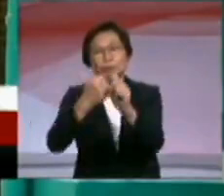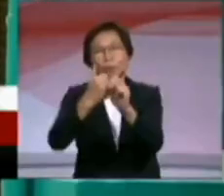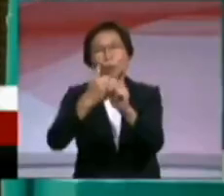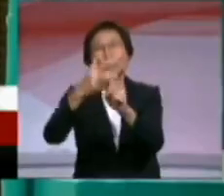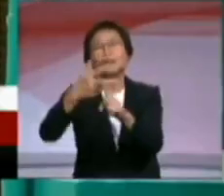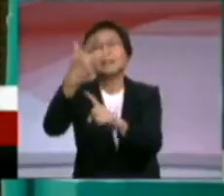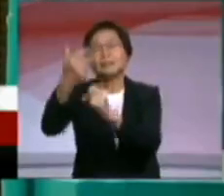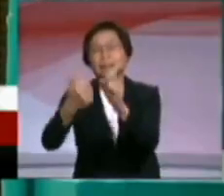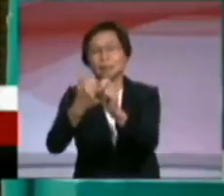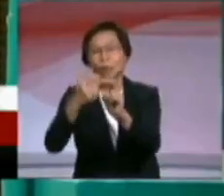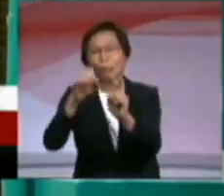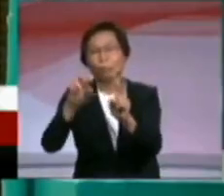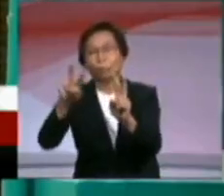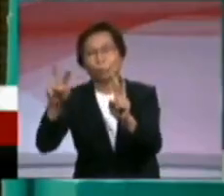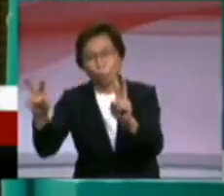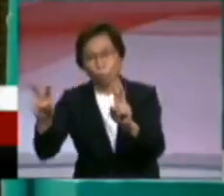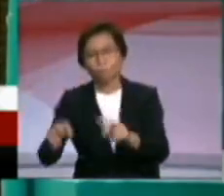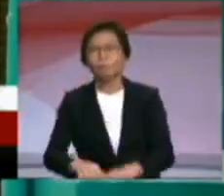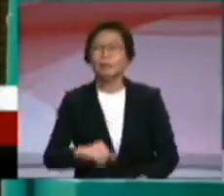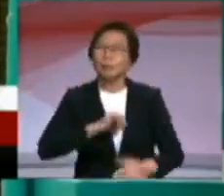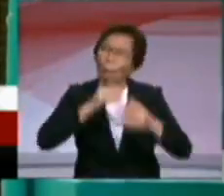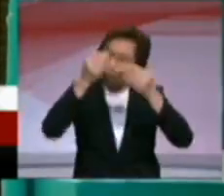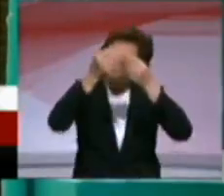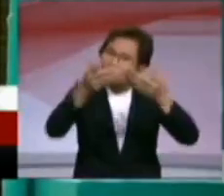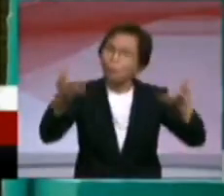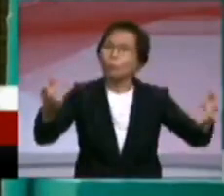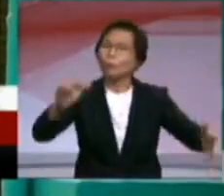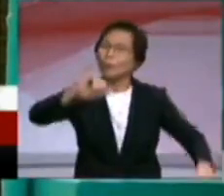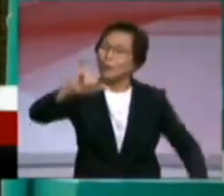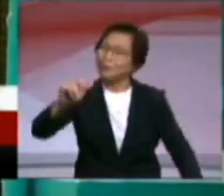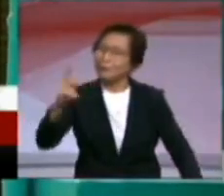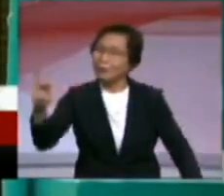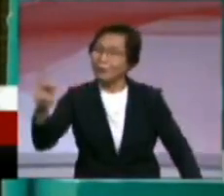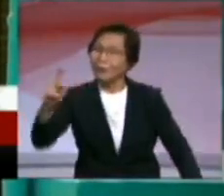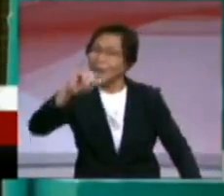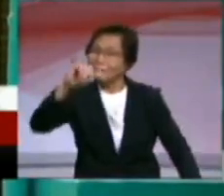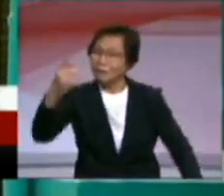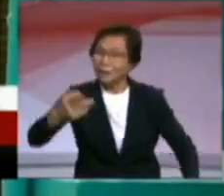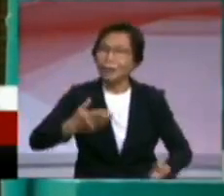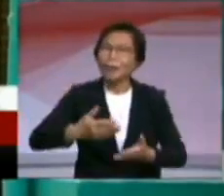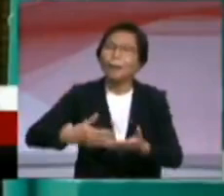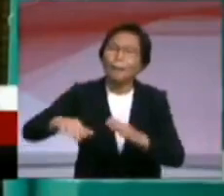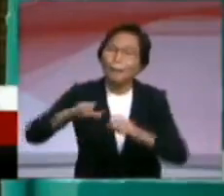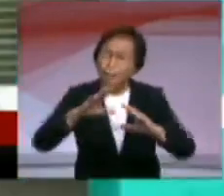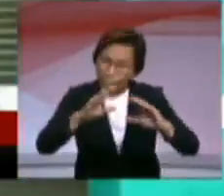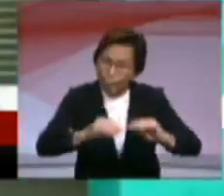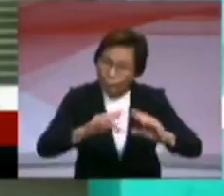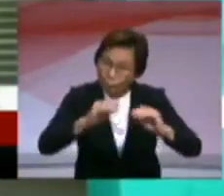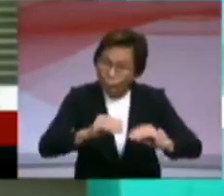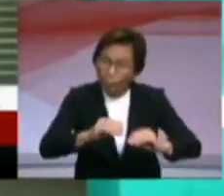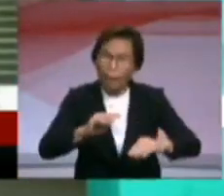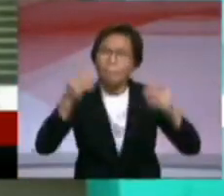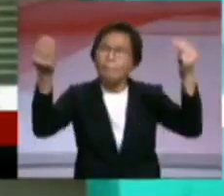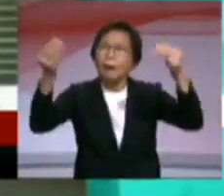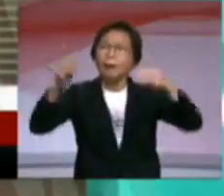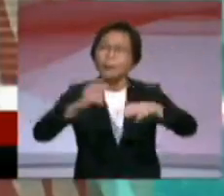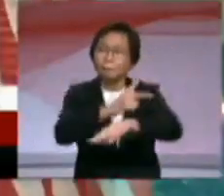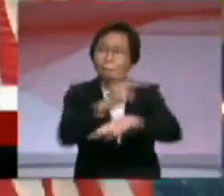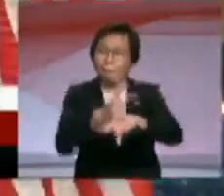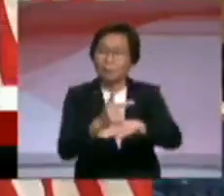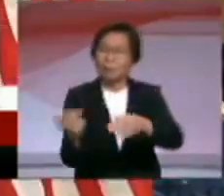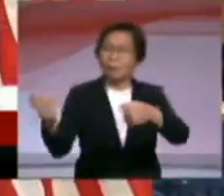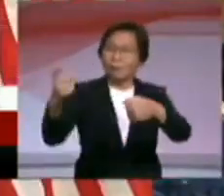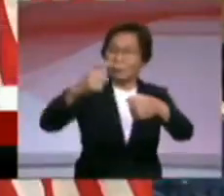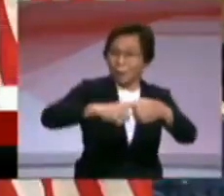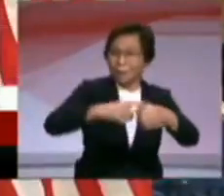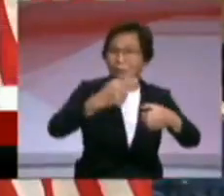Saya juga ingin berkongsi bahawa jawatankuasa Muzakarah Majlis Kebangsaan bagi Hal Ehwal